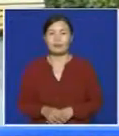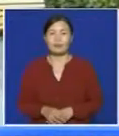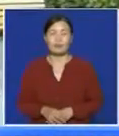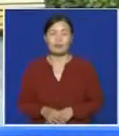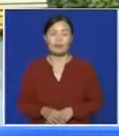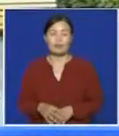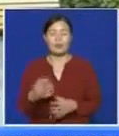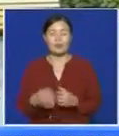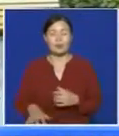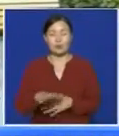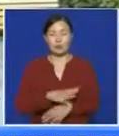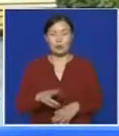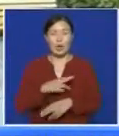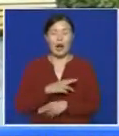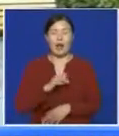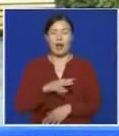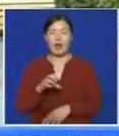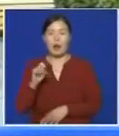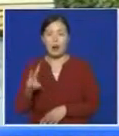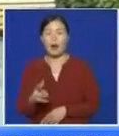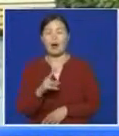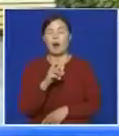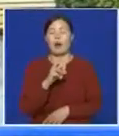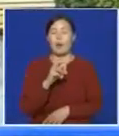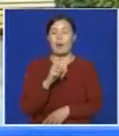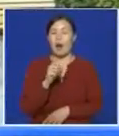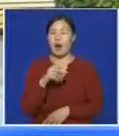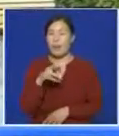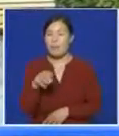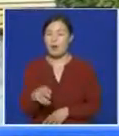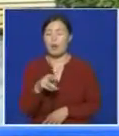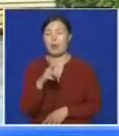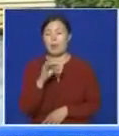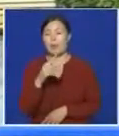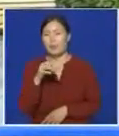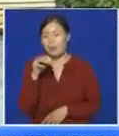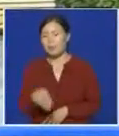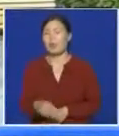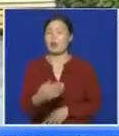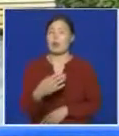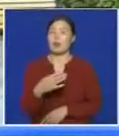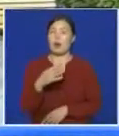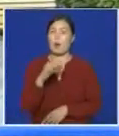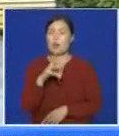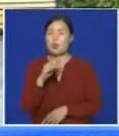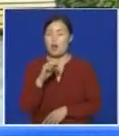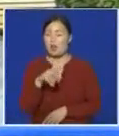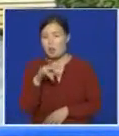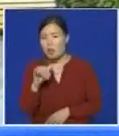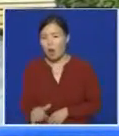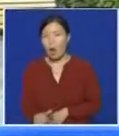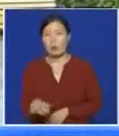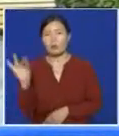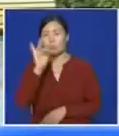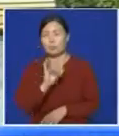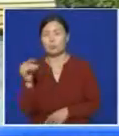Среди жертв Алихан Бөкейханов, Ахмет Байтурсынов, Мағжан Жумабаев, Бейімбет Майлин, наши алашардинцы, трагические страницы нашей